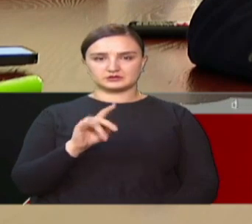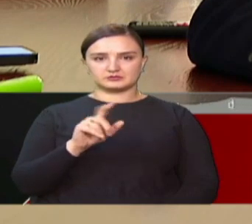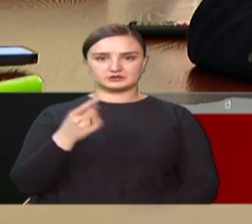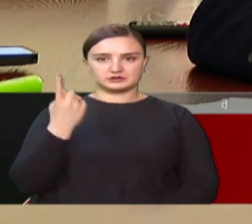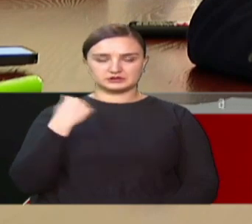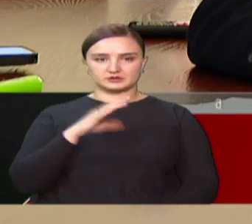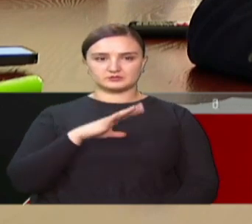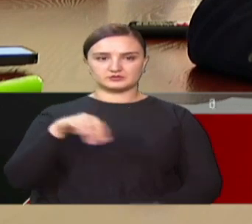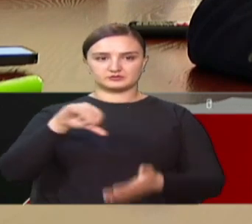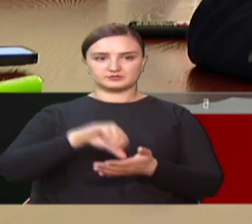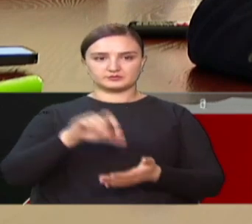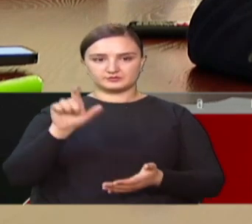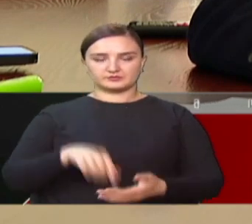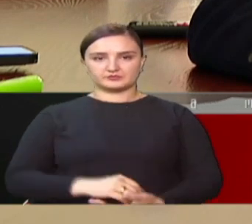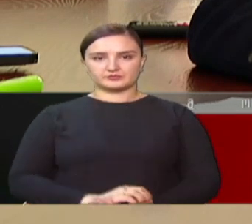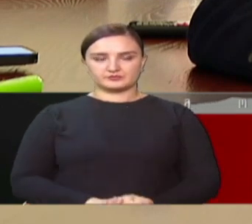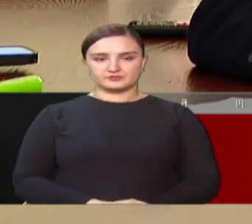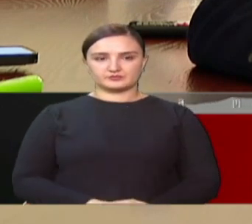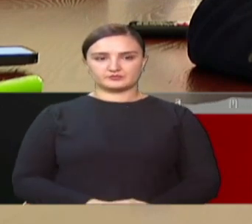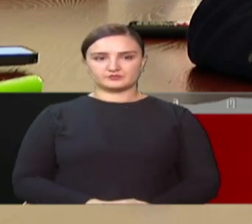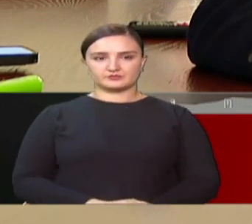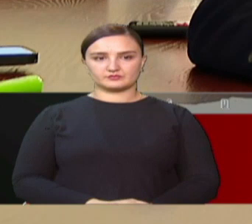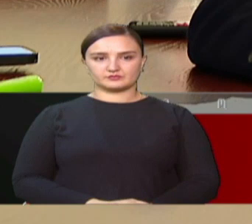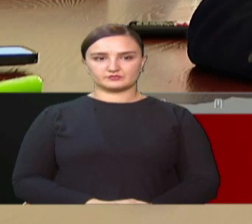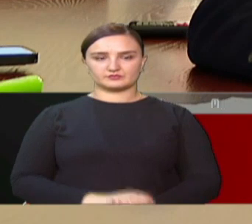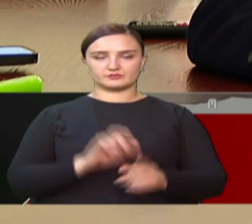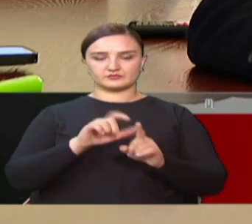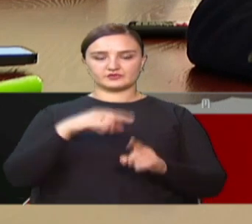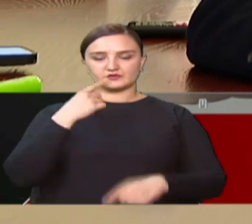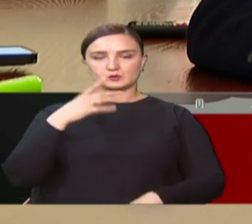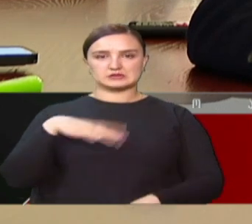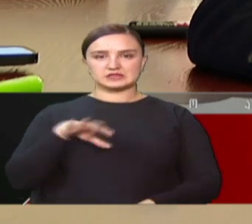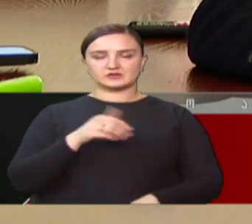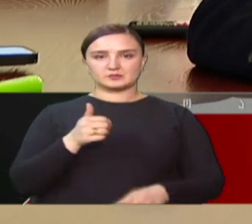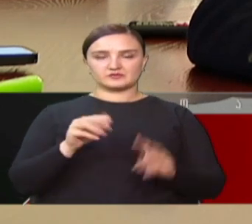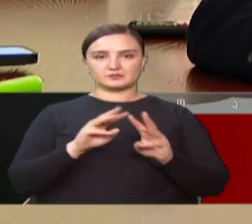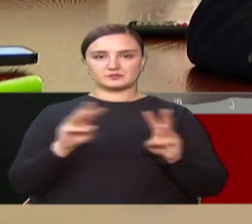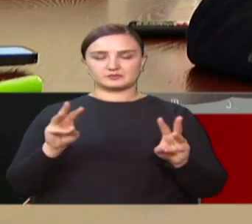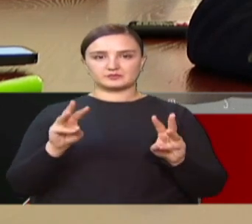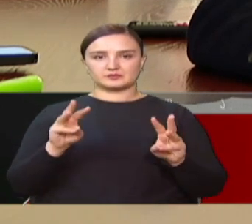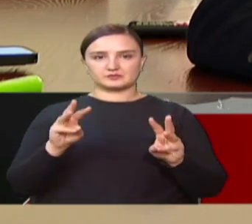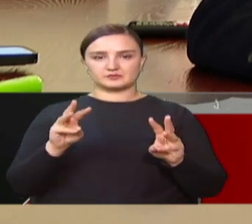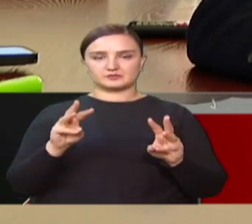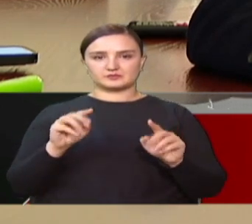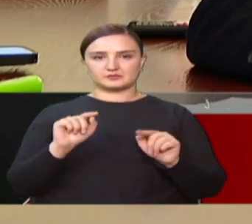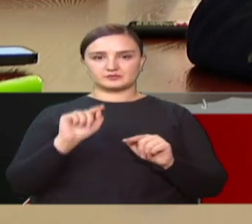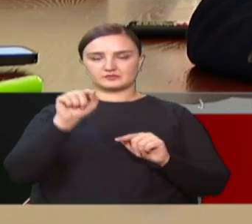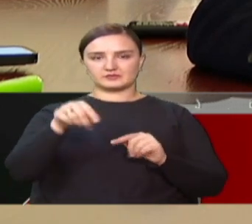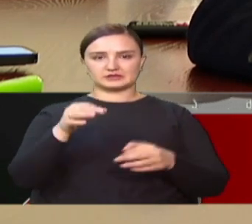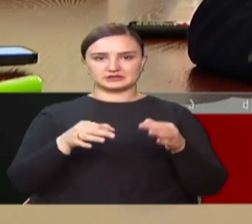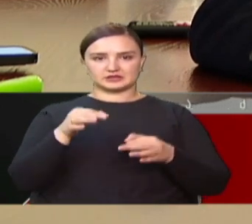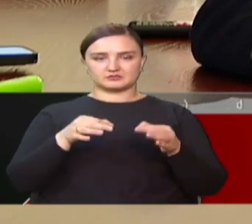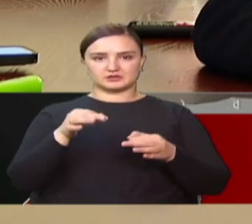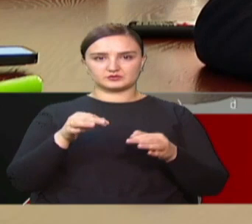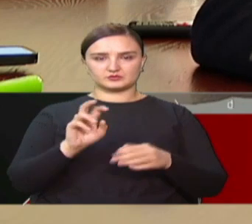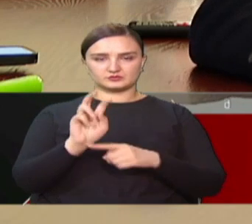წინა რესპონდენტი და მან ასეთი სიტყვები თქვა, რომ საქართველოს პრემიერ-მინისტრი ეახლა სასამართლოს და კლანს.